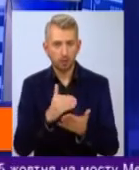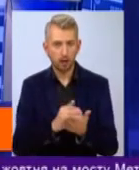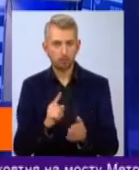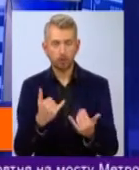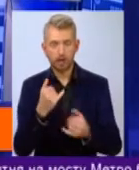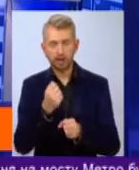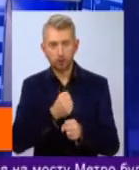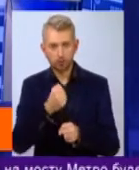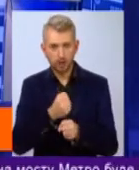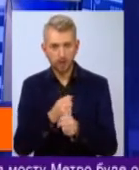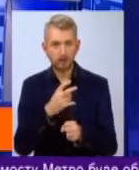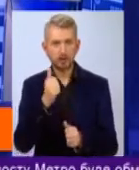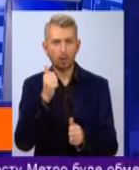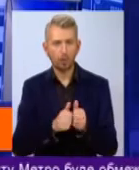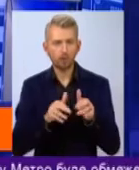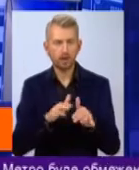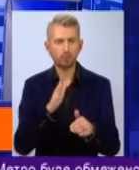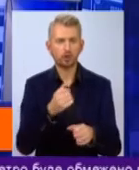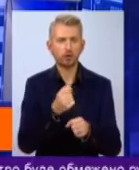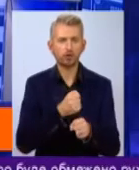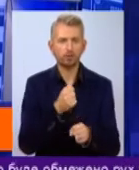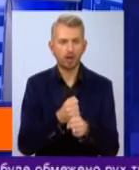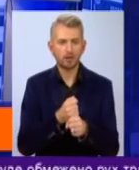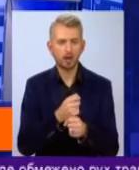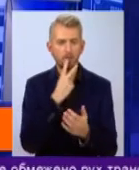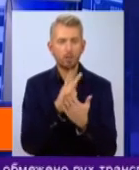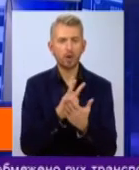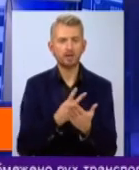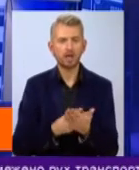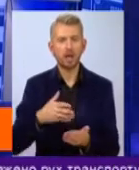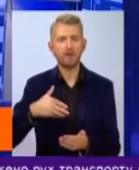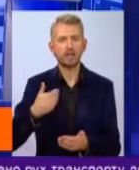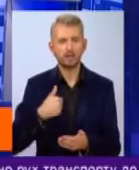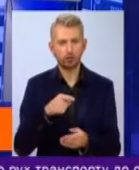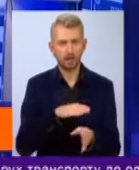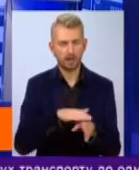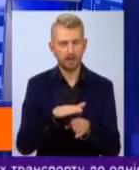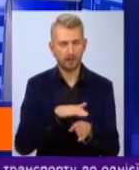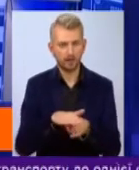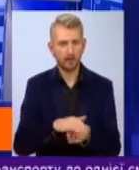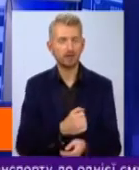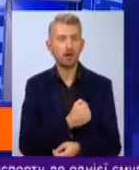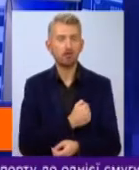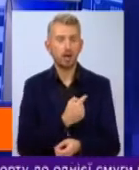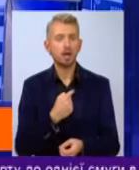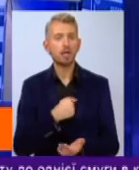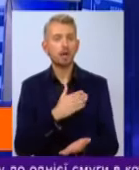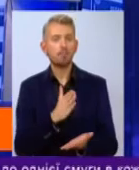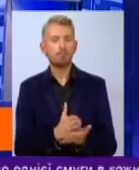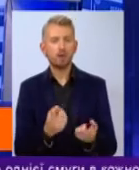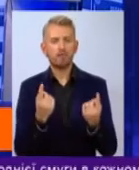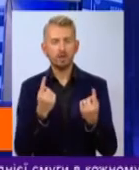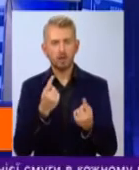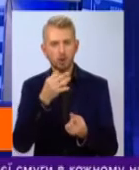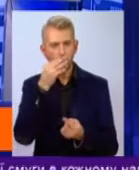зараз розробляється, на кожний захід буде розроблятись індикативні показники ефективності його реалізації. На жаль, я маю великий досвід